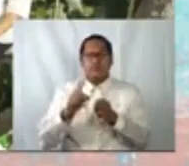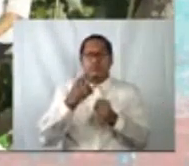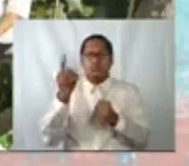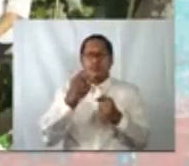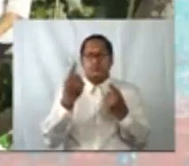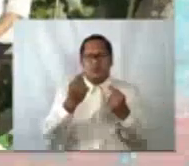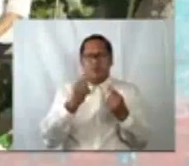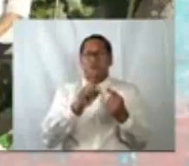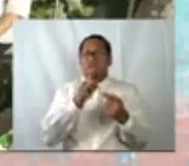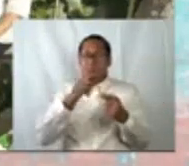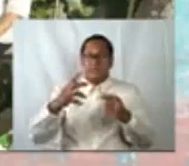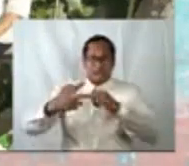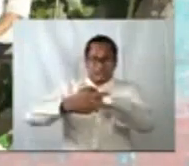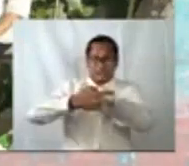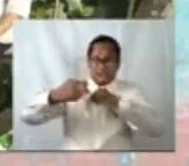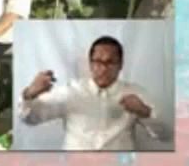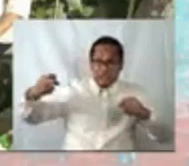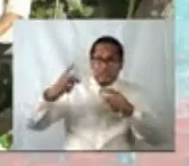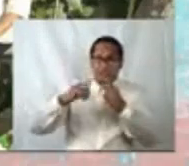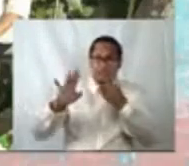at ibinalik noong